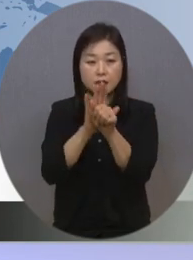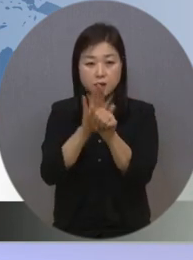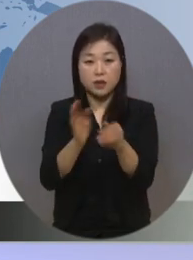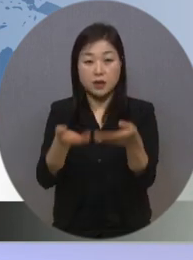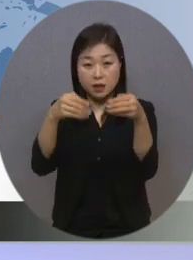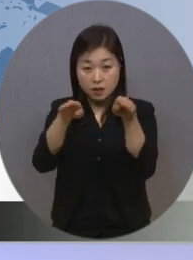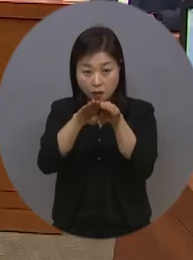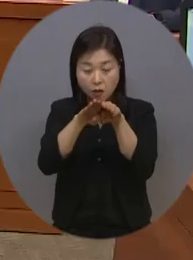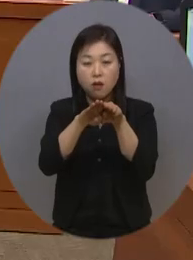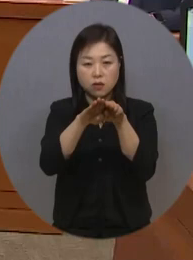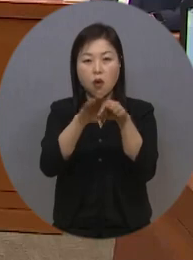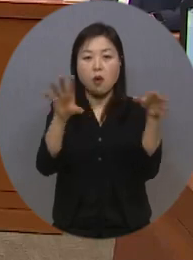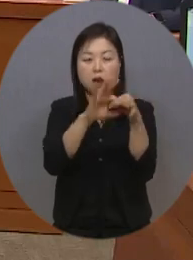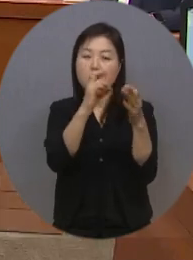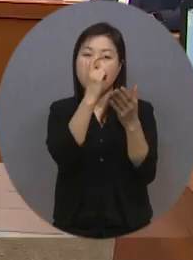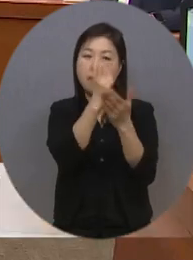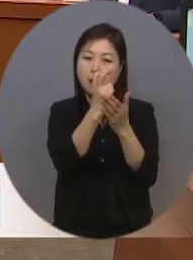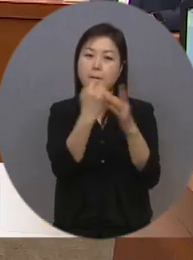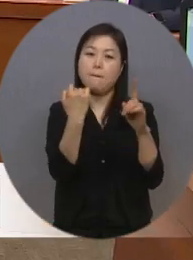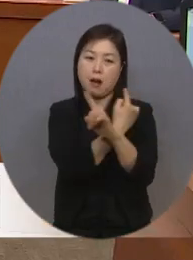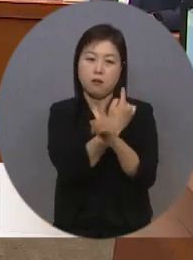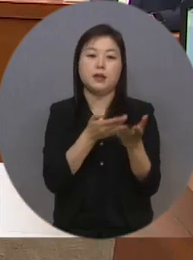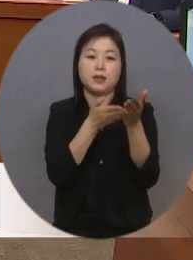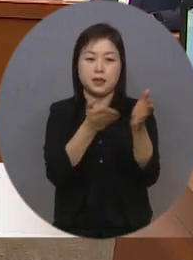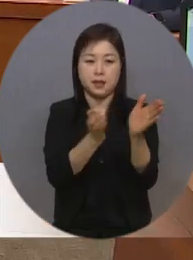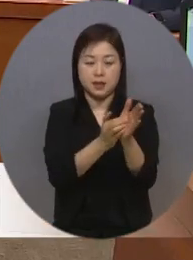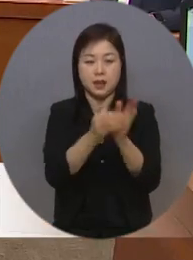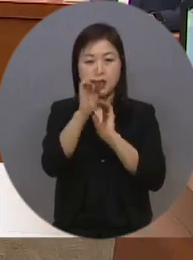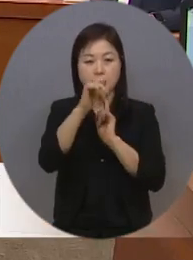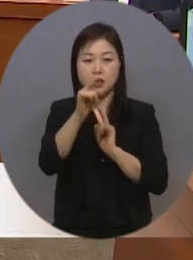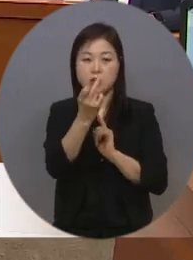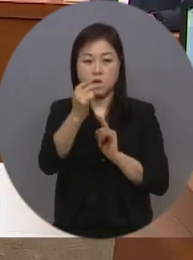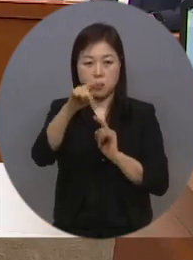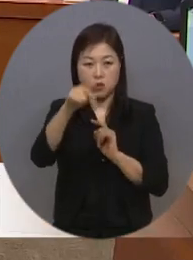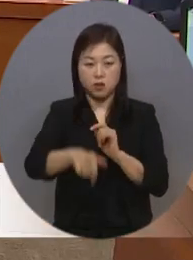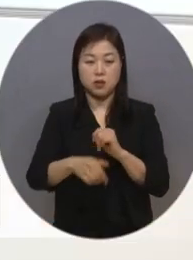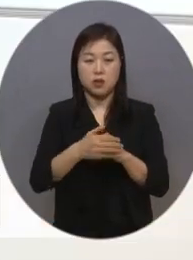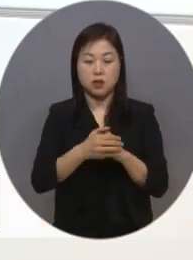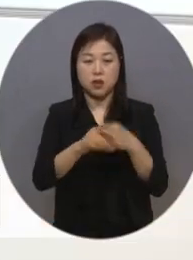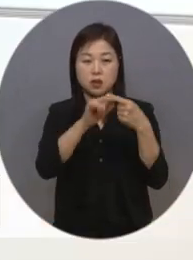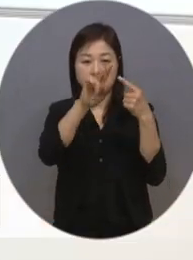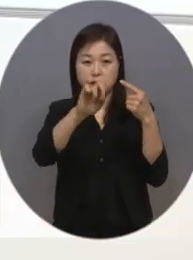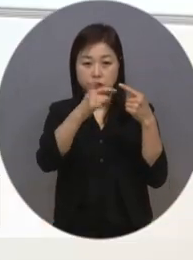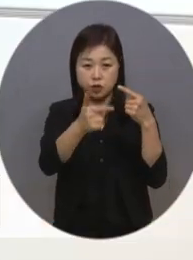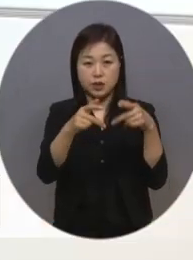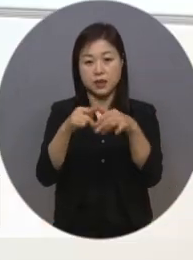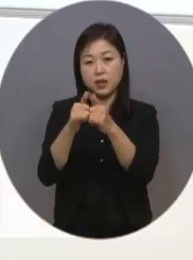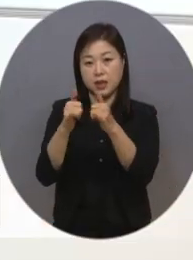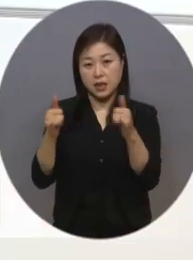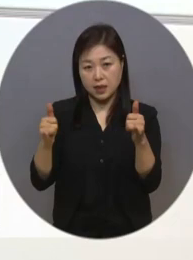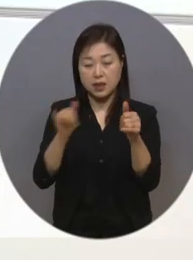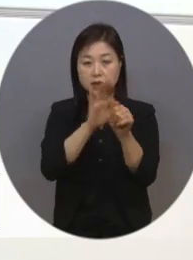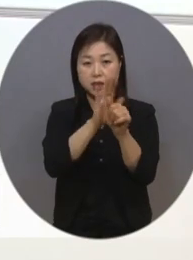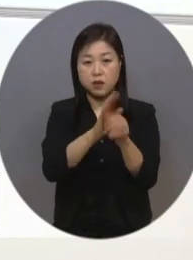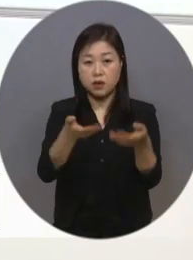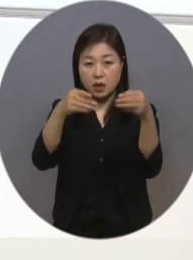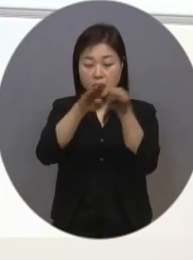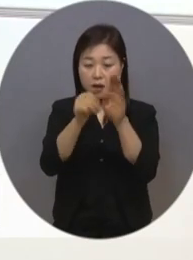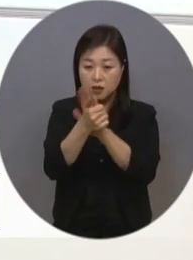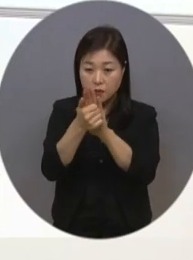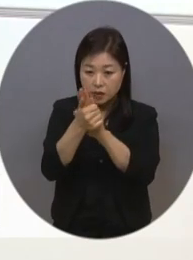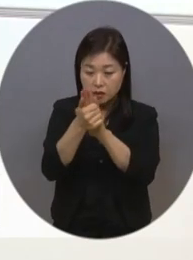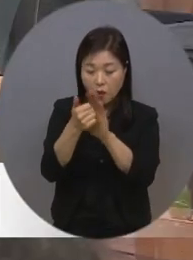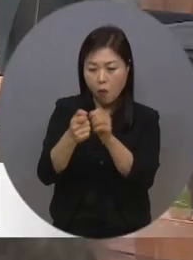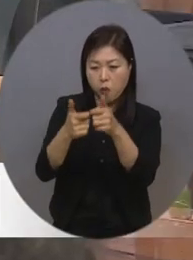발의됐습니다 국민의 힘 이종성 의원의 지난달 26일 장애인 자립생활지원센터의 서비스 질